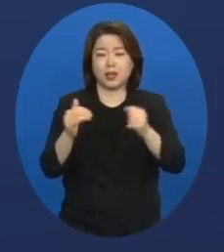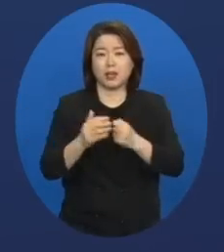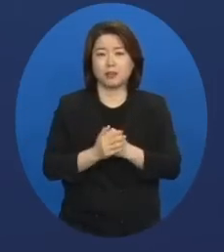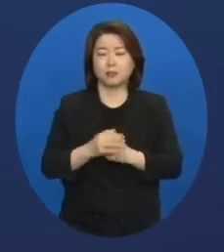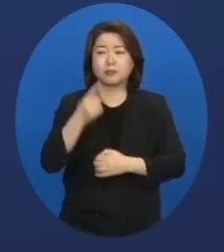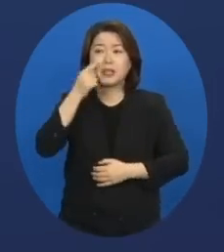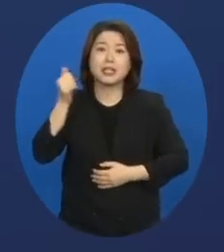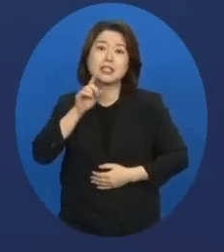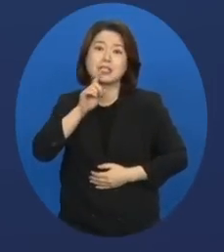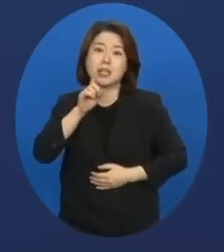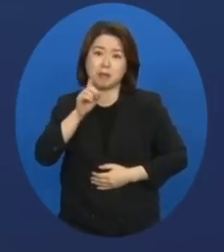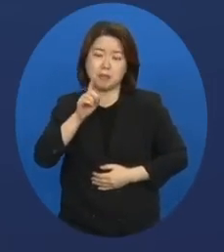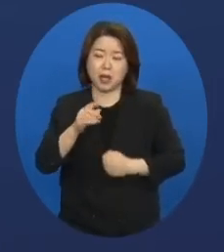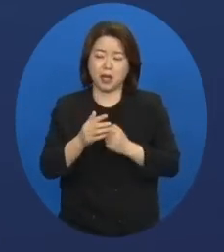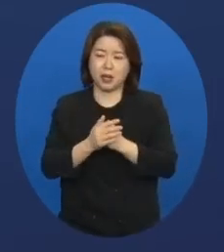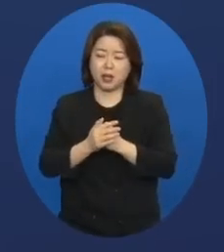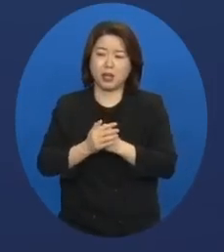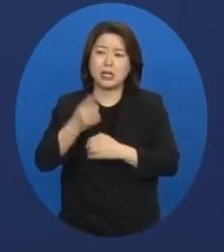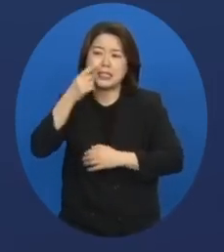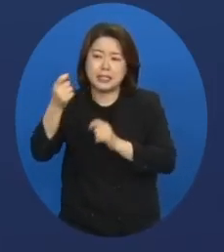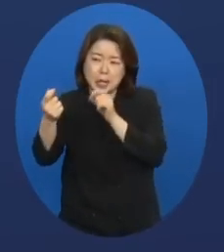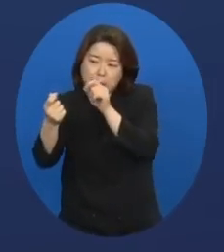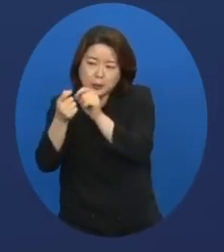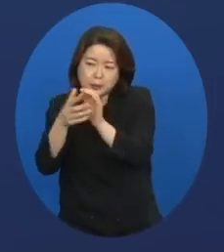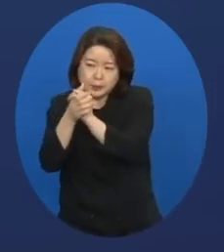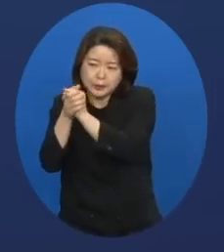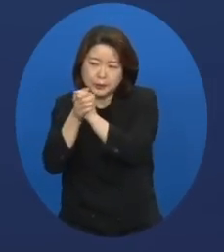말에 친일 행각을 했습니다.